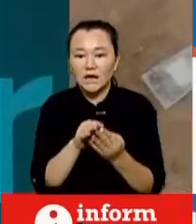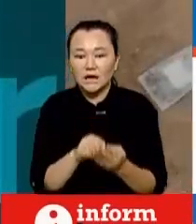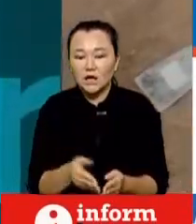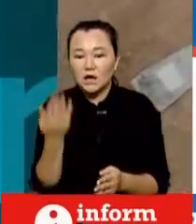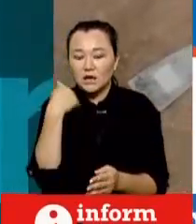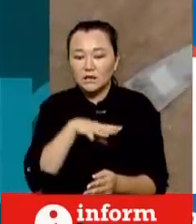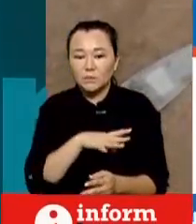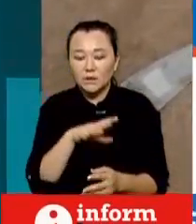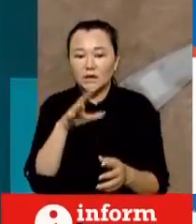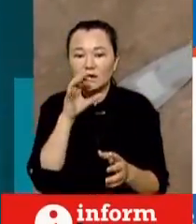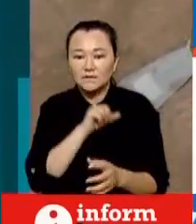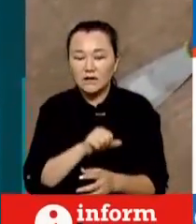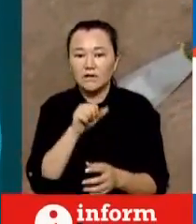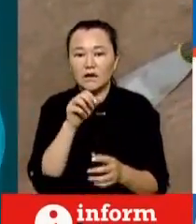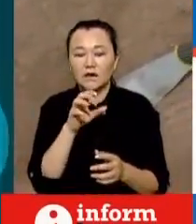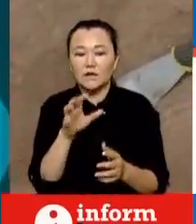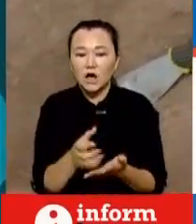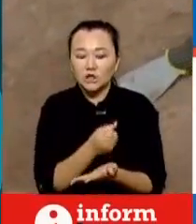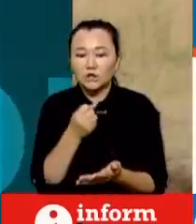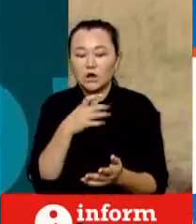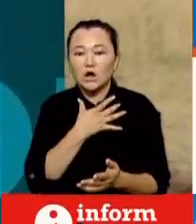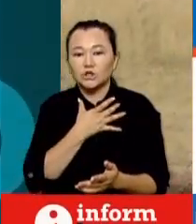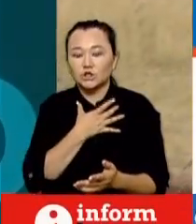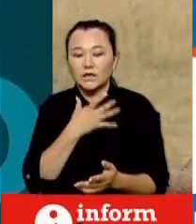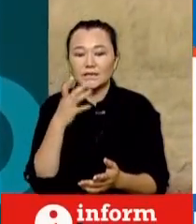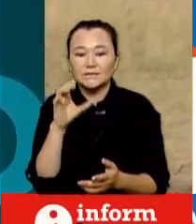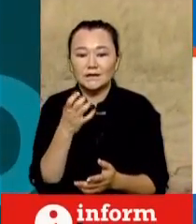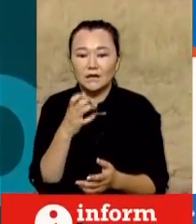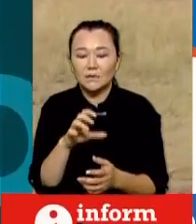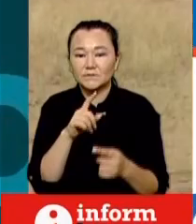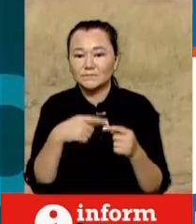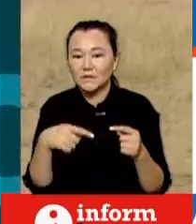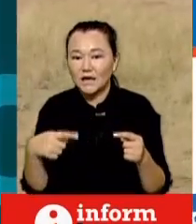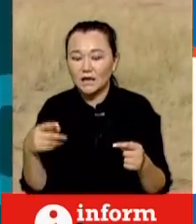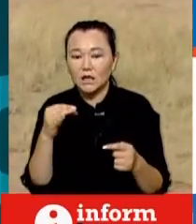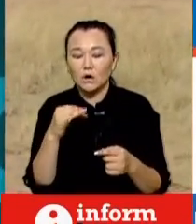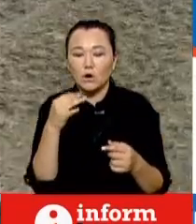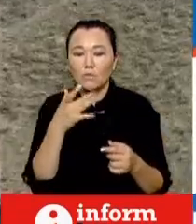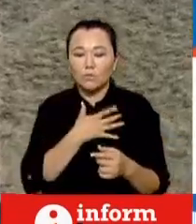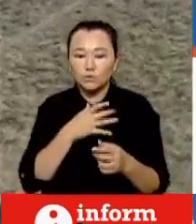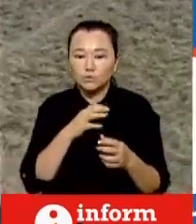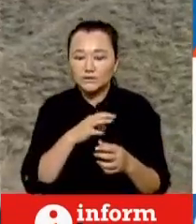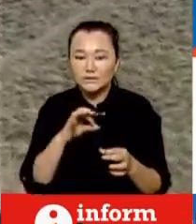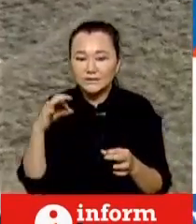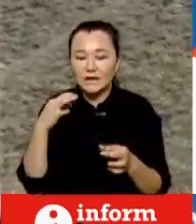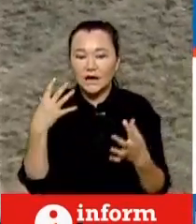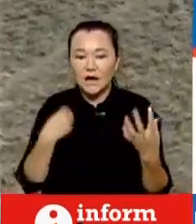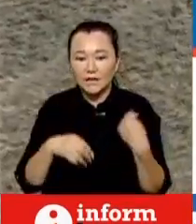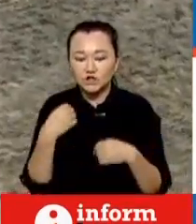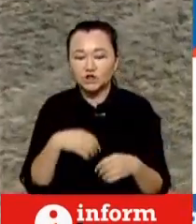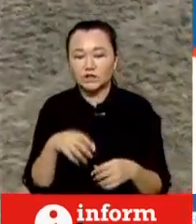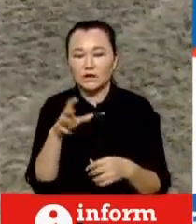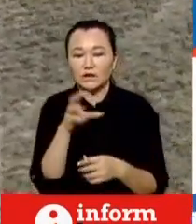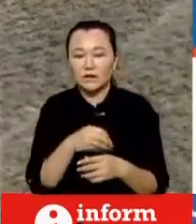ранее было разграблено археологи нашли ожерелье серебряных спиралей бусин детали Быта и одежды фрагменты